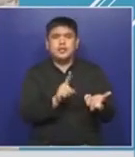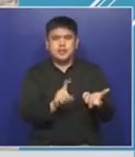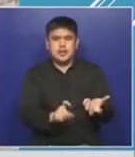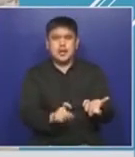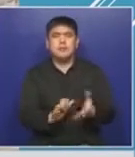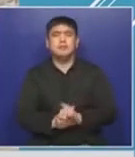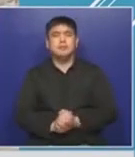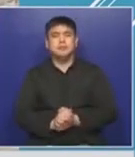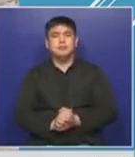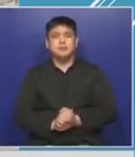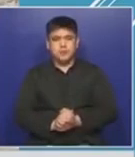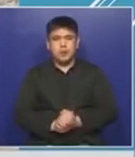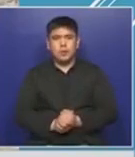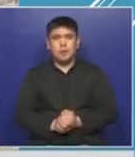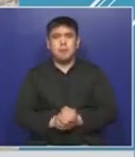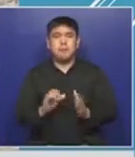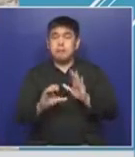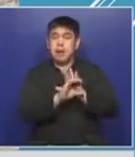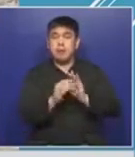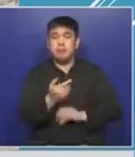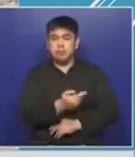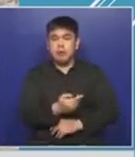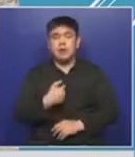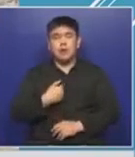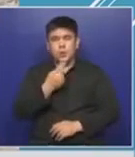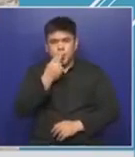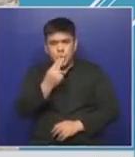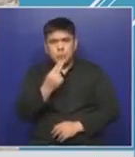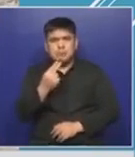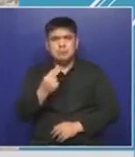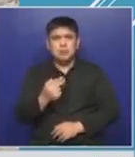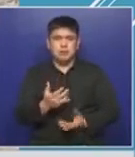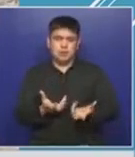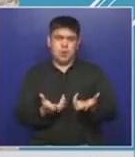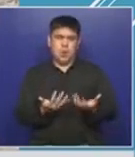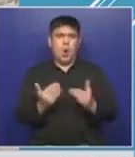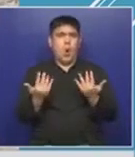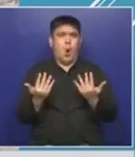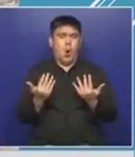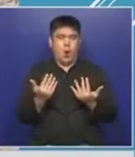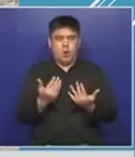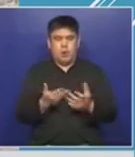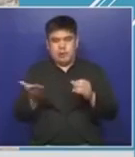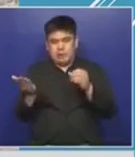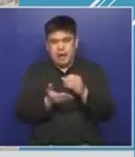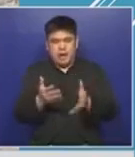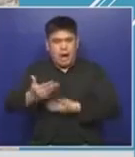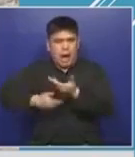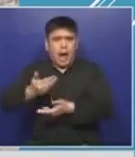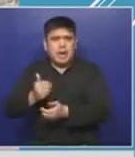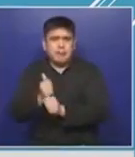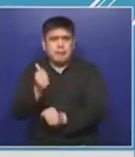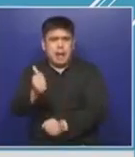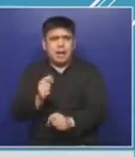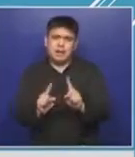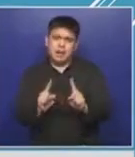านี่นะครับทุเรียนที่หล่นมาและก็เป็นทุเรียนที่ยังรอระยะเวลาที่จะตัดมาเพื่อจะนำไปข